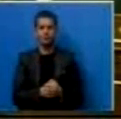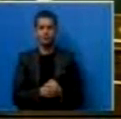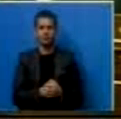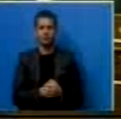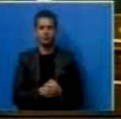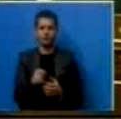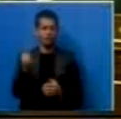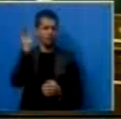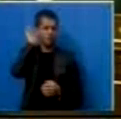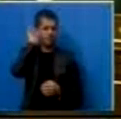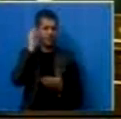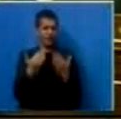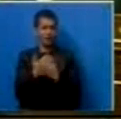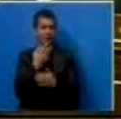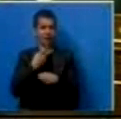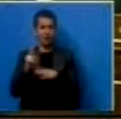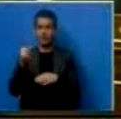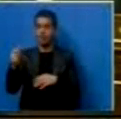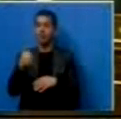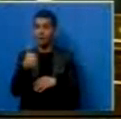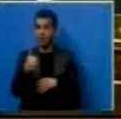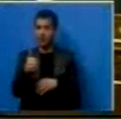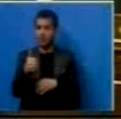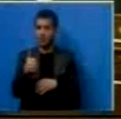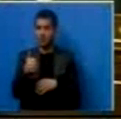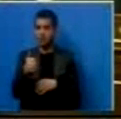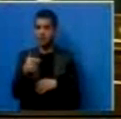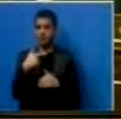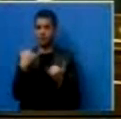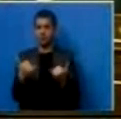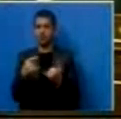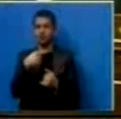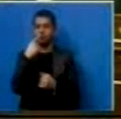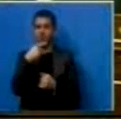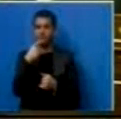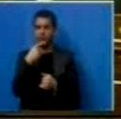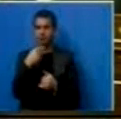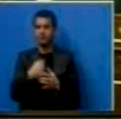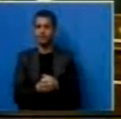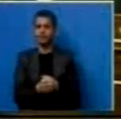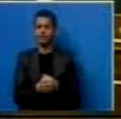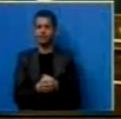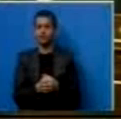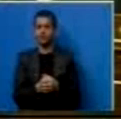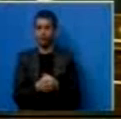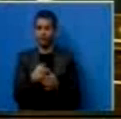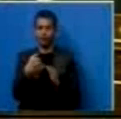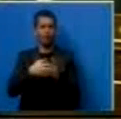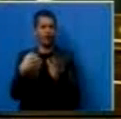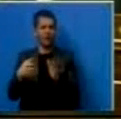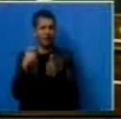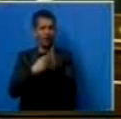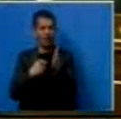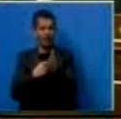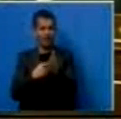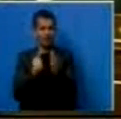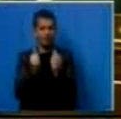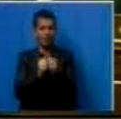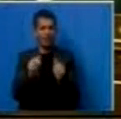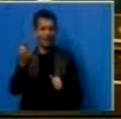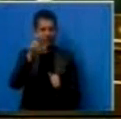Ministri i ri i jashtëm, zoti Hashim Thaçi, sot thot procesi i antarësimit në BE